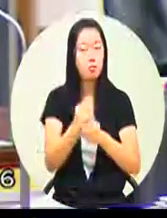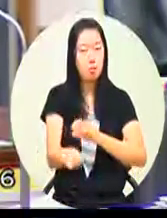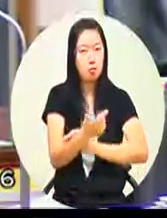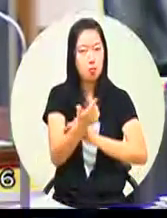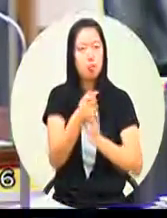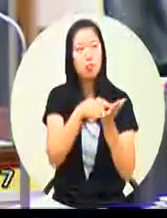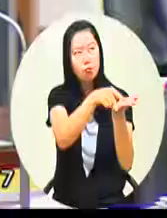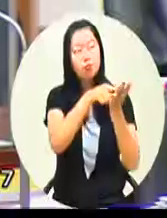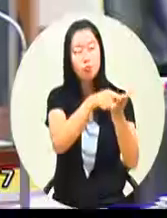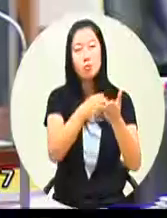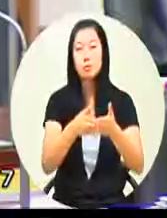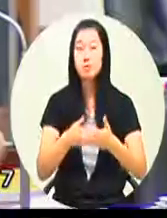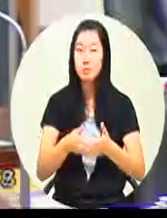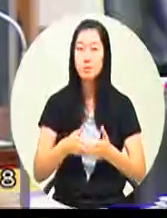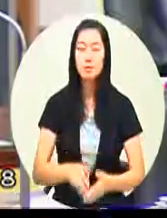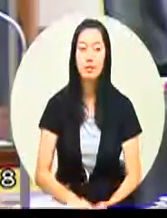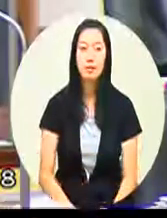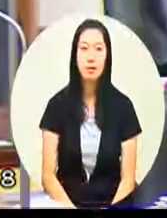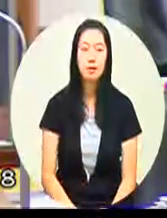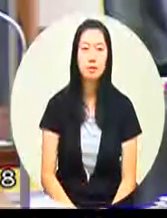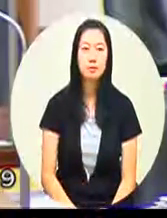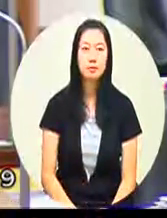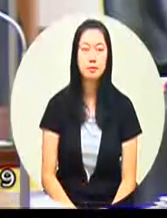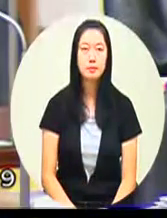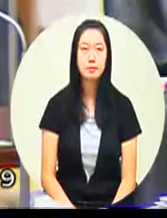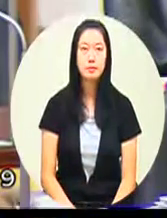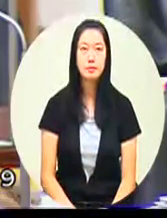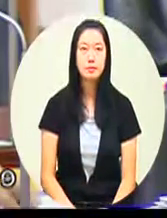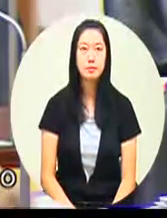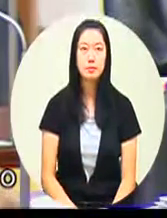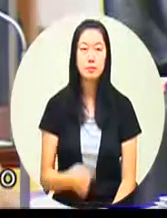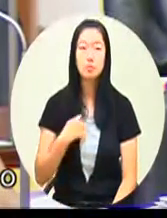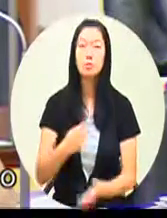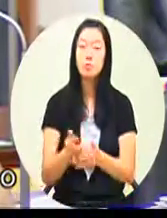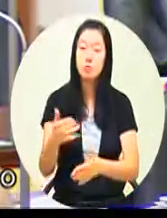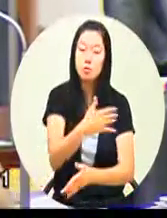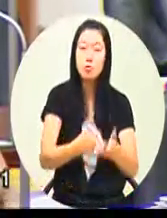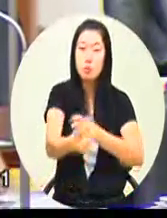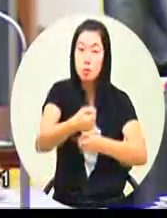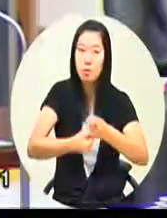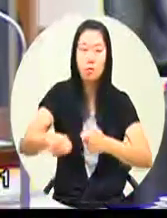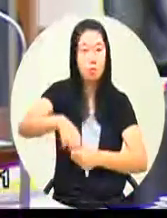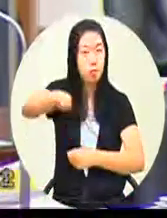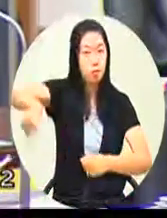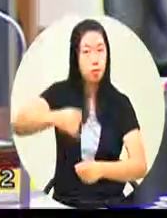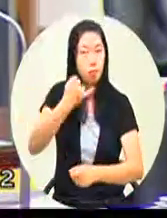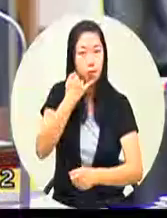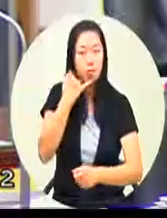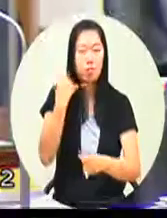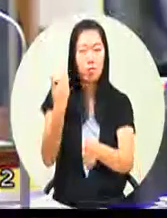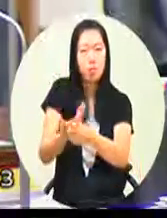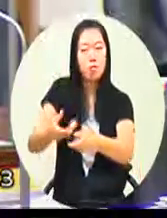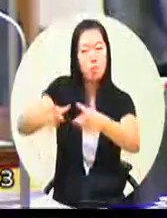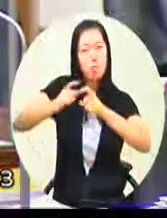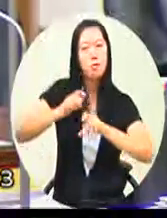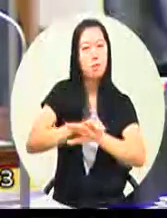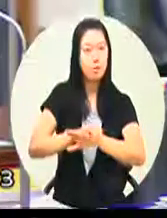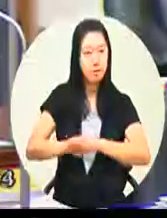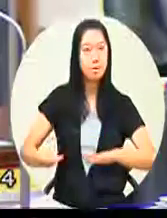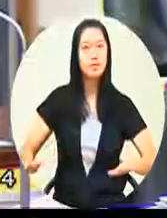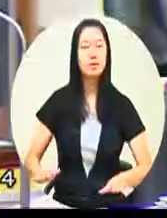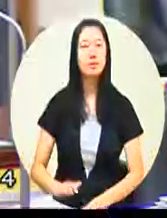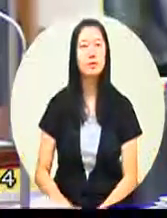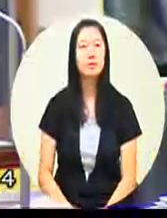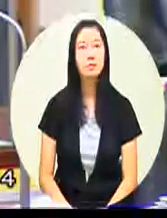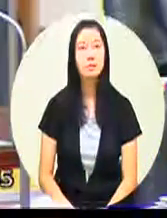这个案子尽快来完成哈，让我们渔民朋友哈都有一个安全回来的一个家的路程了哈，这